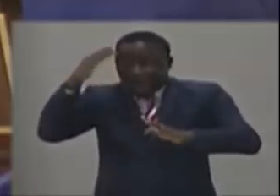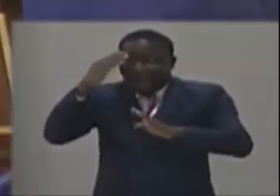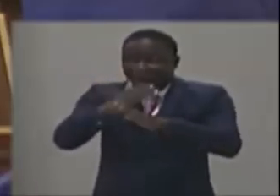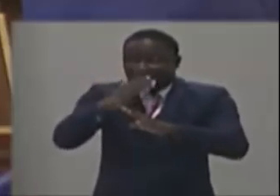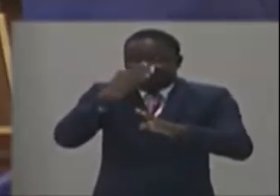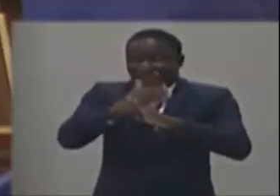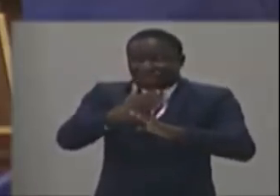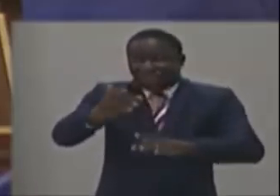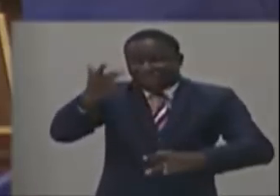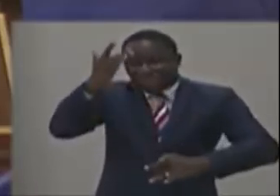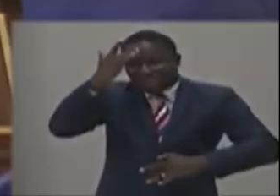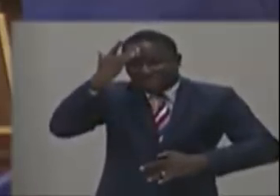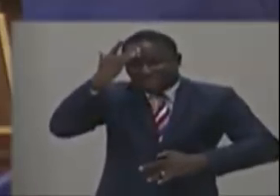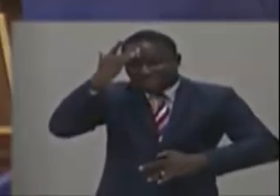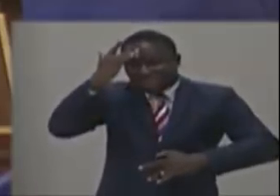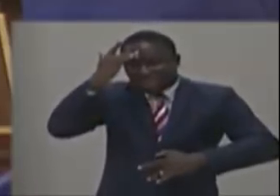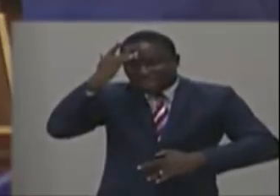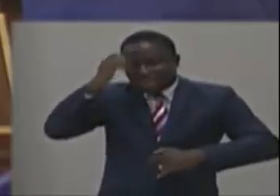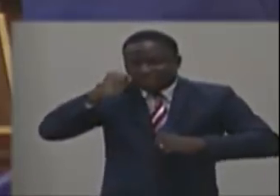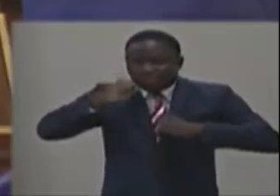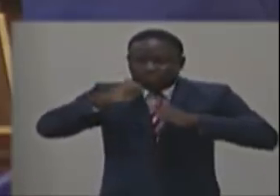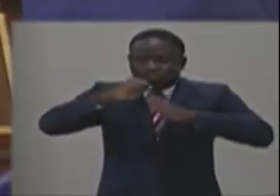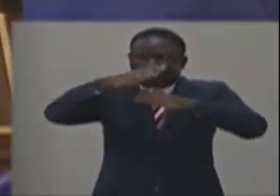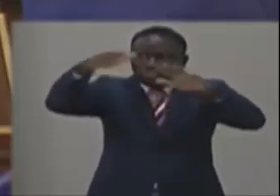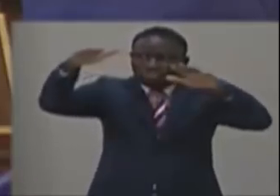empêcher pandémie valer terrain.